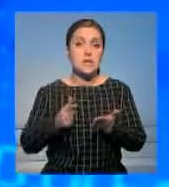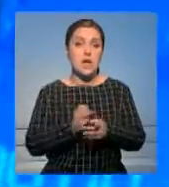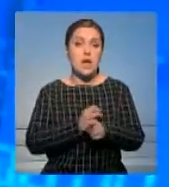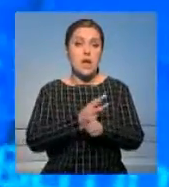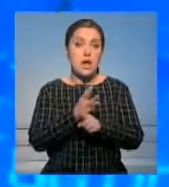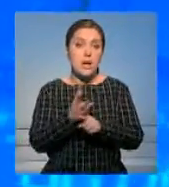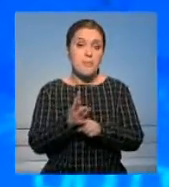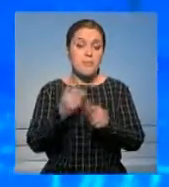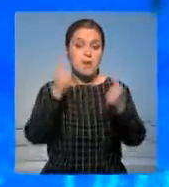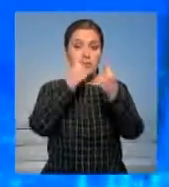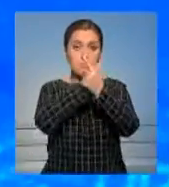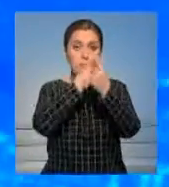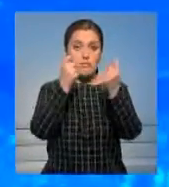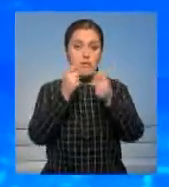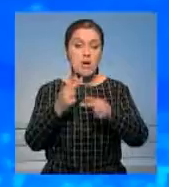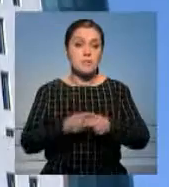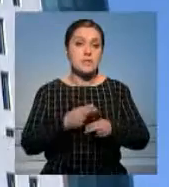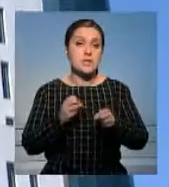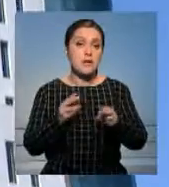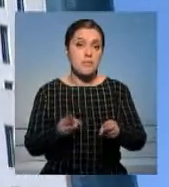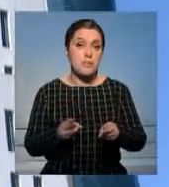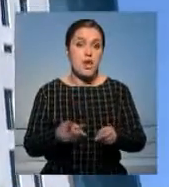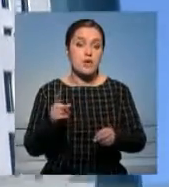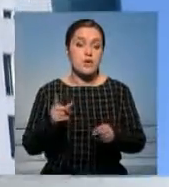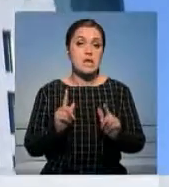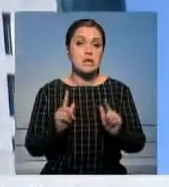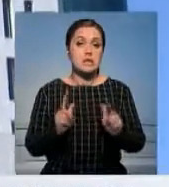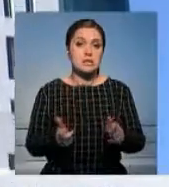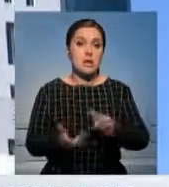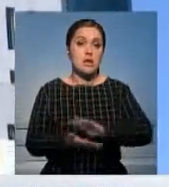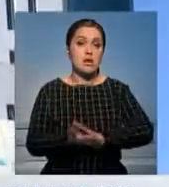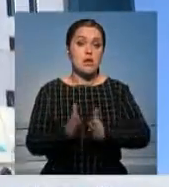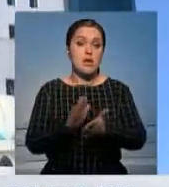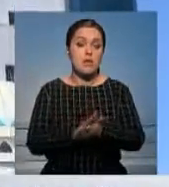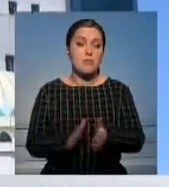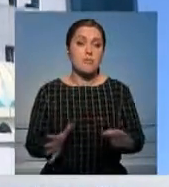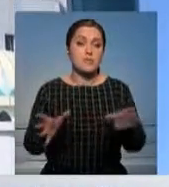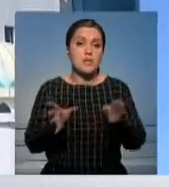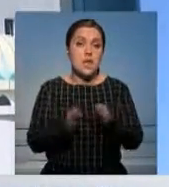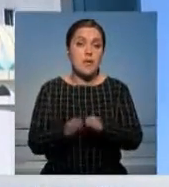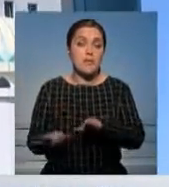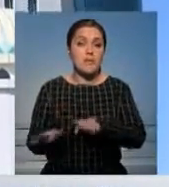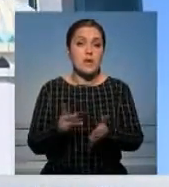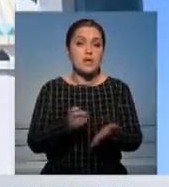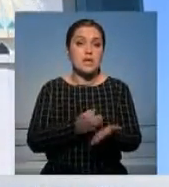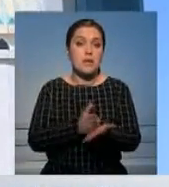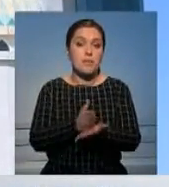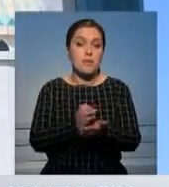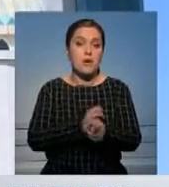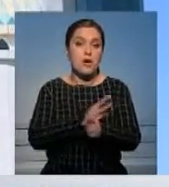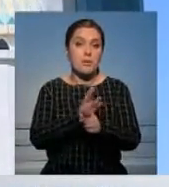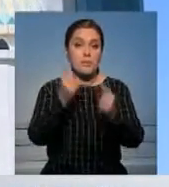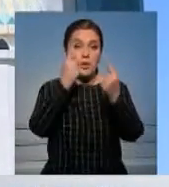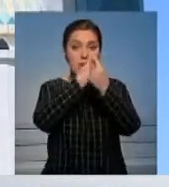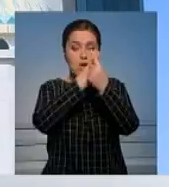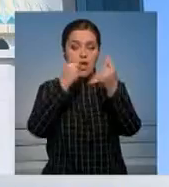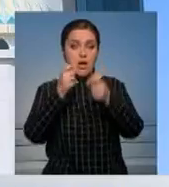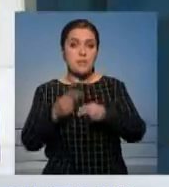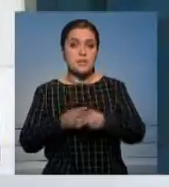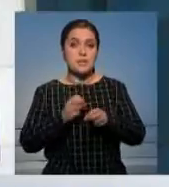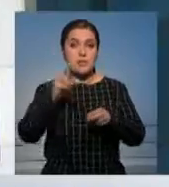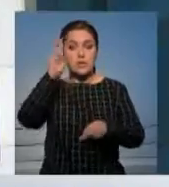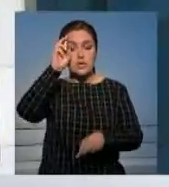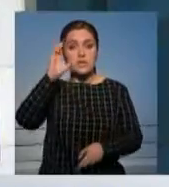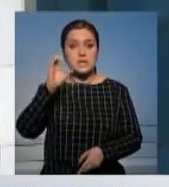обеспечения информационной безопасности. Отмечу, основная цель соглашения – проведение совместных мероприятий, направленных на обеспечение информационной